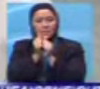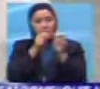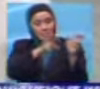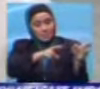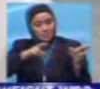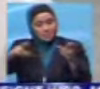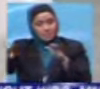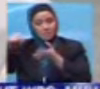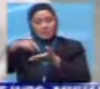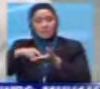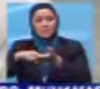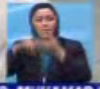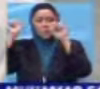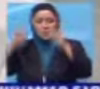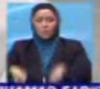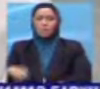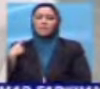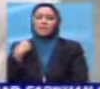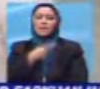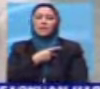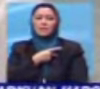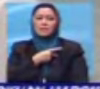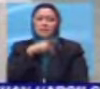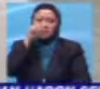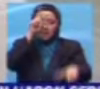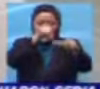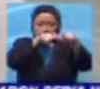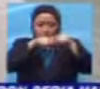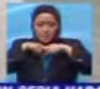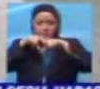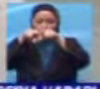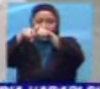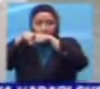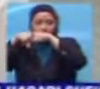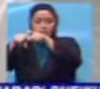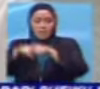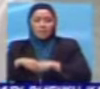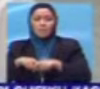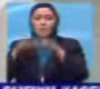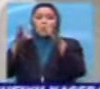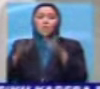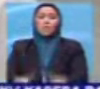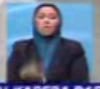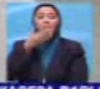rancangan ini dapat kita tarik balik orang-orang muda